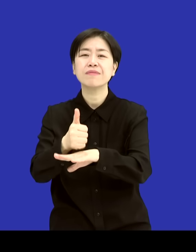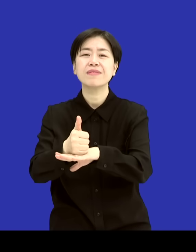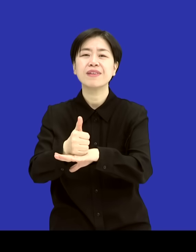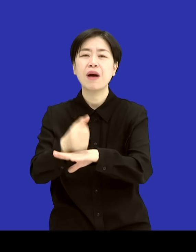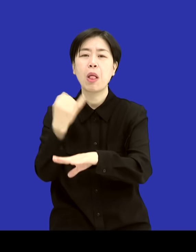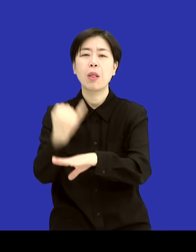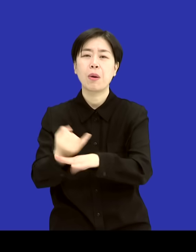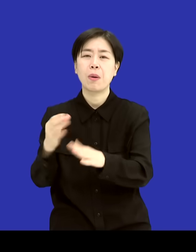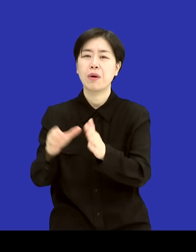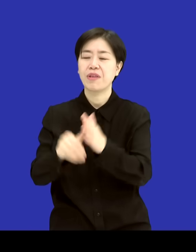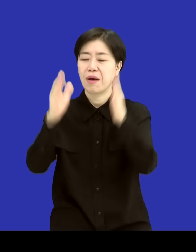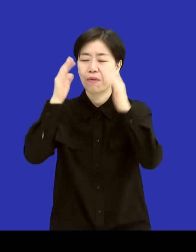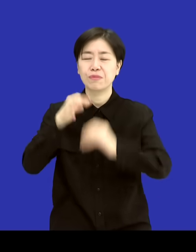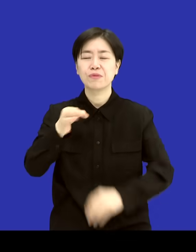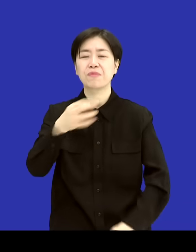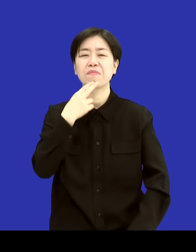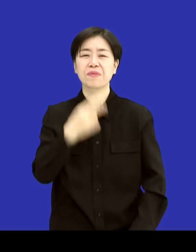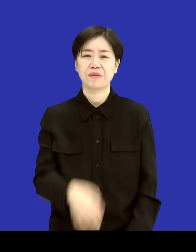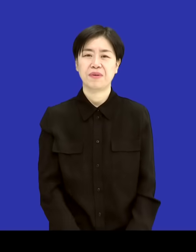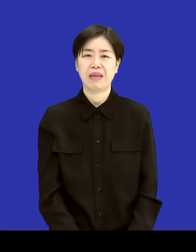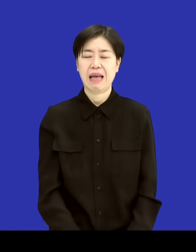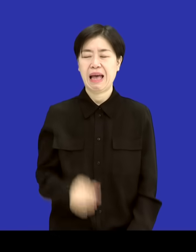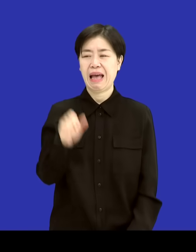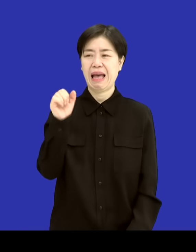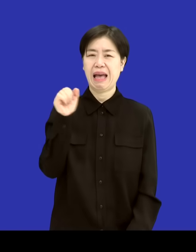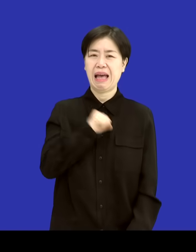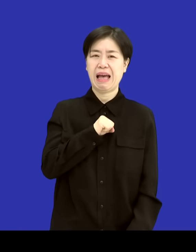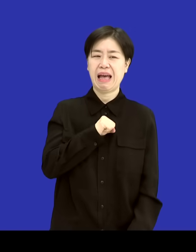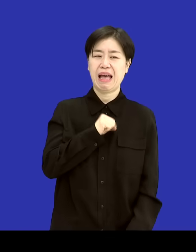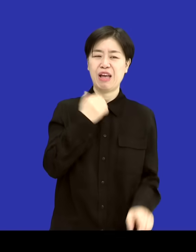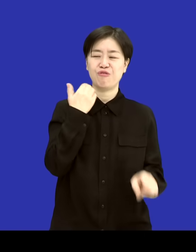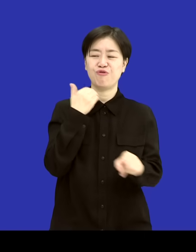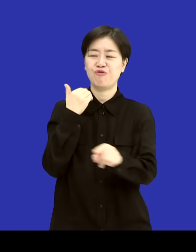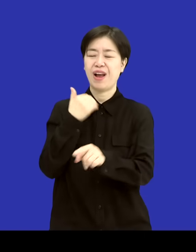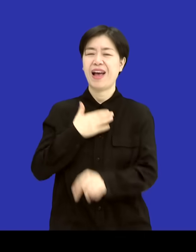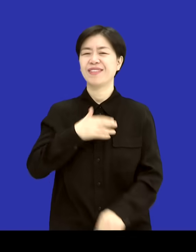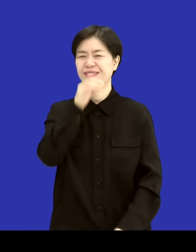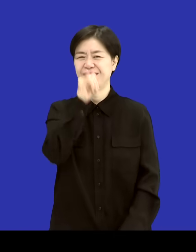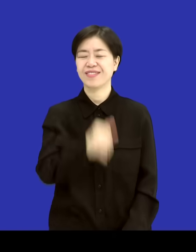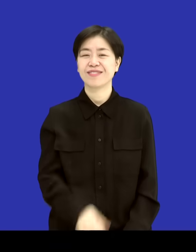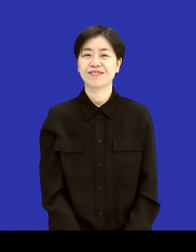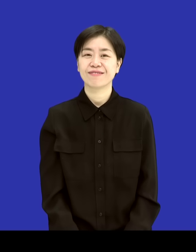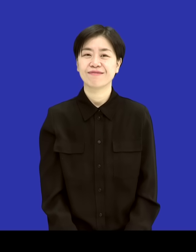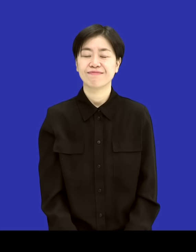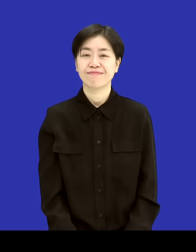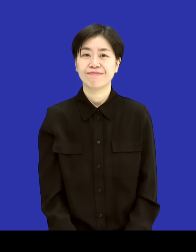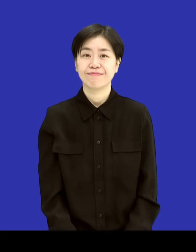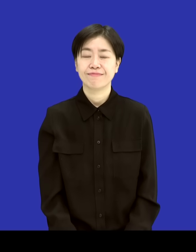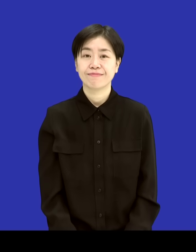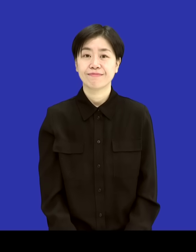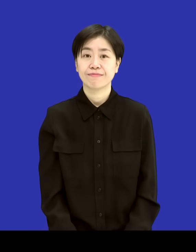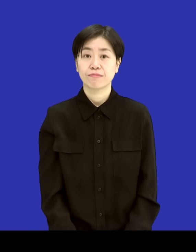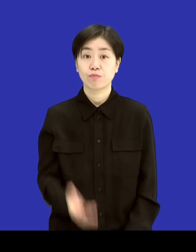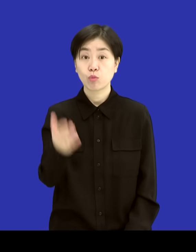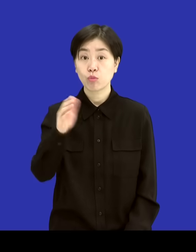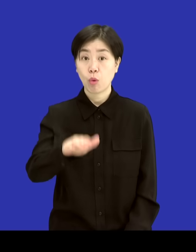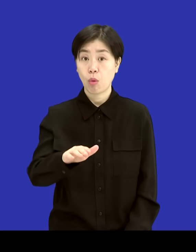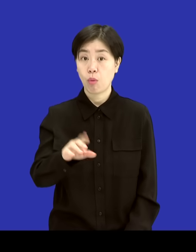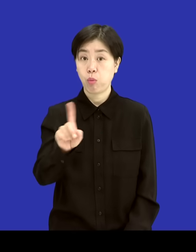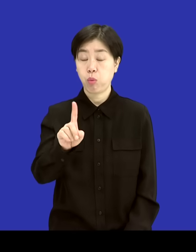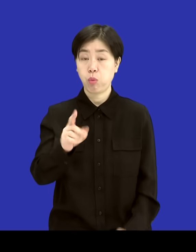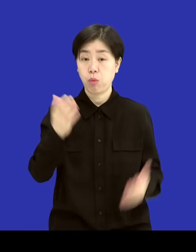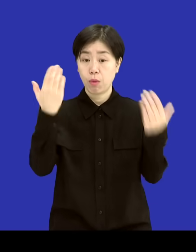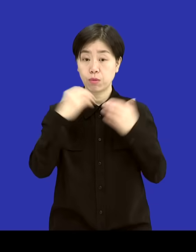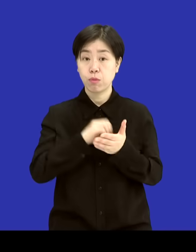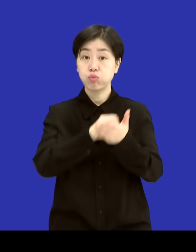하고 서로 알겠네요. 서로 그러면 이제 이렇게 알게 되죠. 잔인하다. 예, 그런 아니, 뭐 시스템이어서 들어간 게 대단한 거지. 대단한 6개월